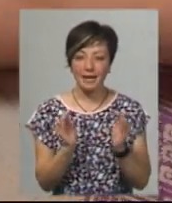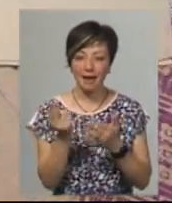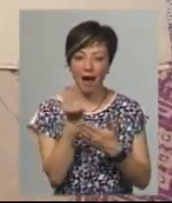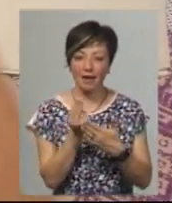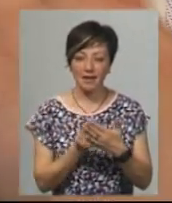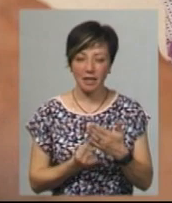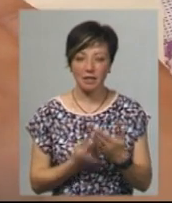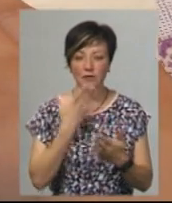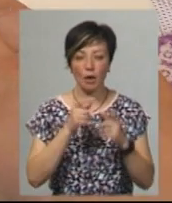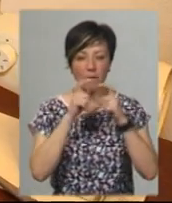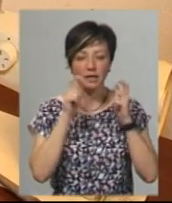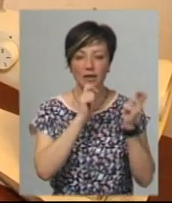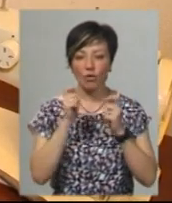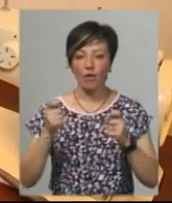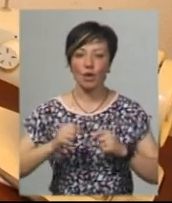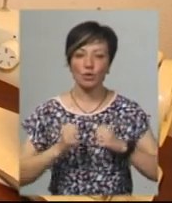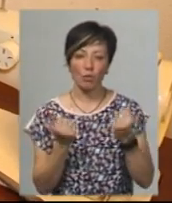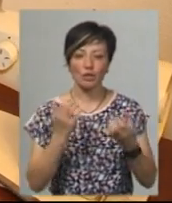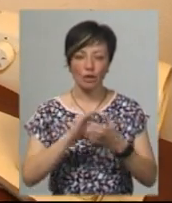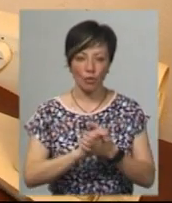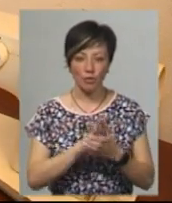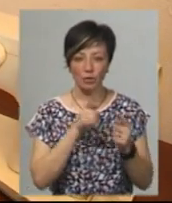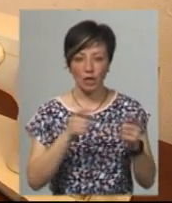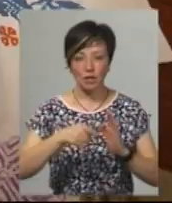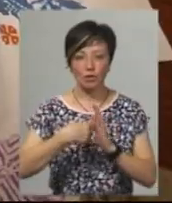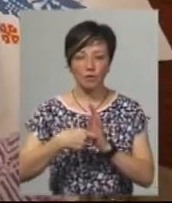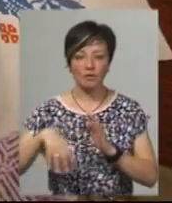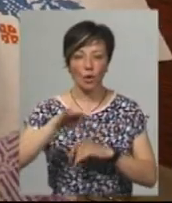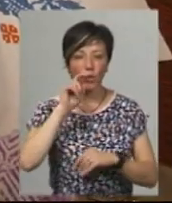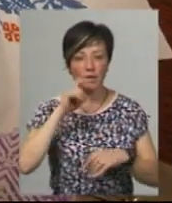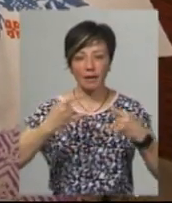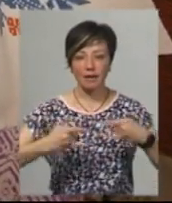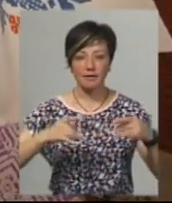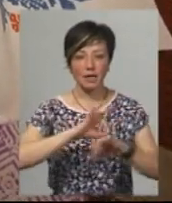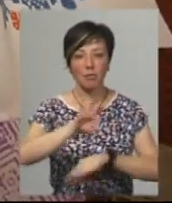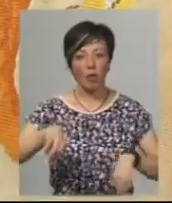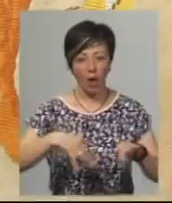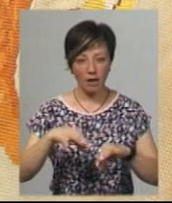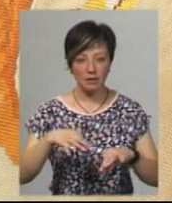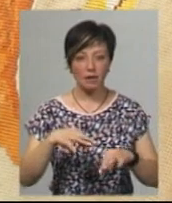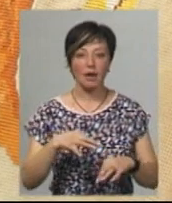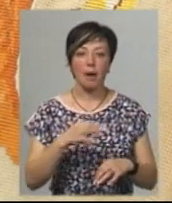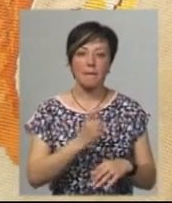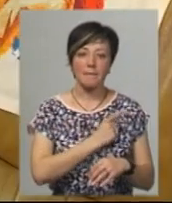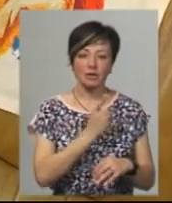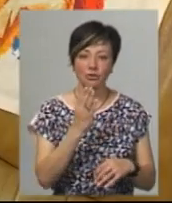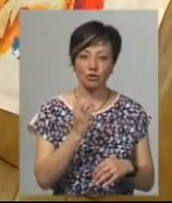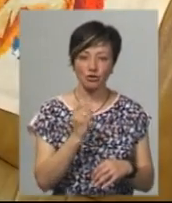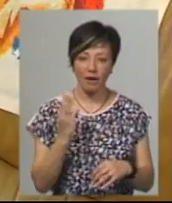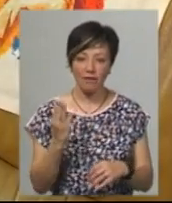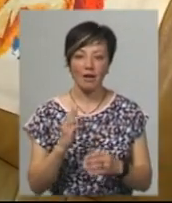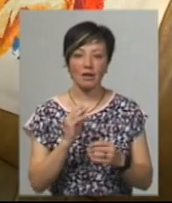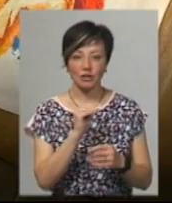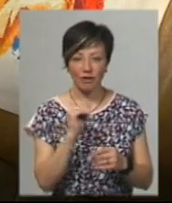Свої маски Світлана дарувала новим друзям, з якими познайомилась під час зйомок всеукраїнських телевізійних проєктів «Майстер-шеф» та «Міняю жінку». Я